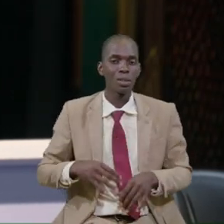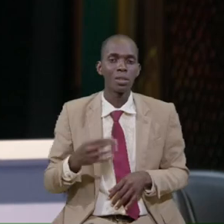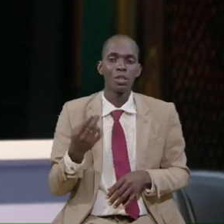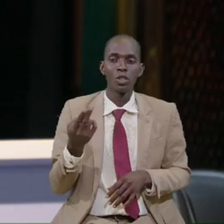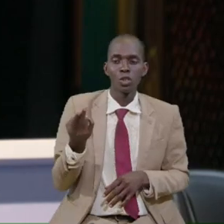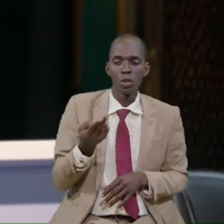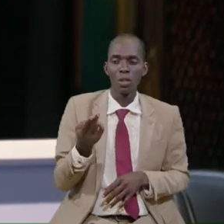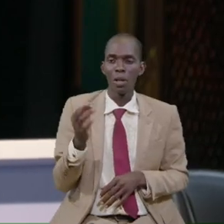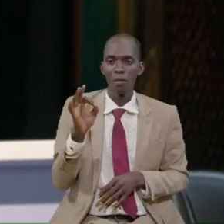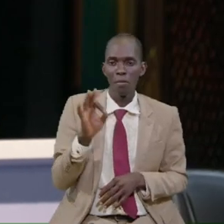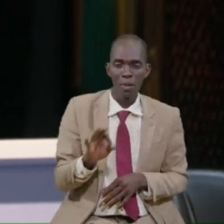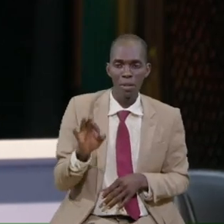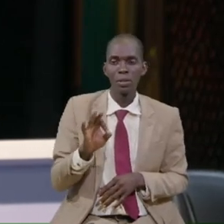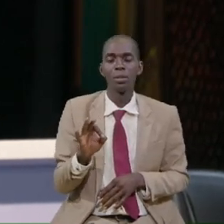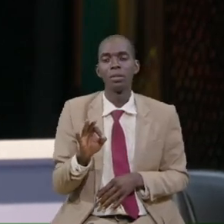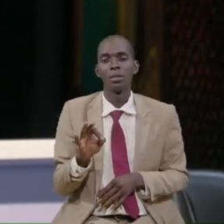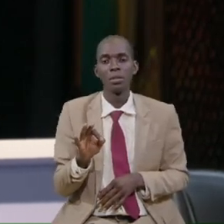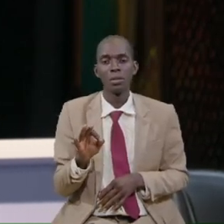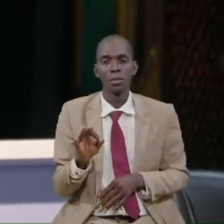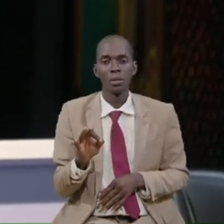fait hier et jeudi,